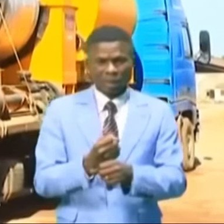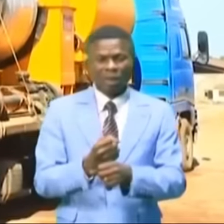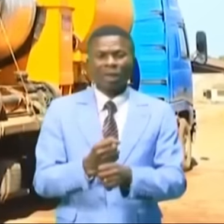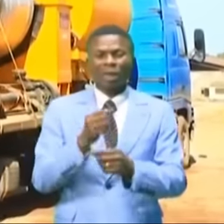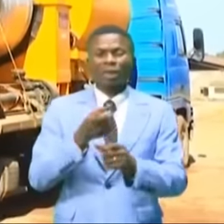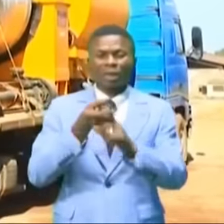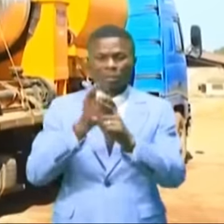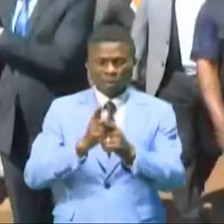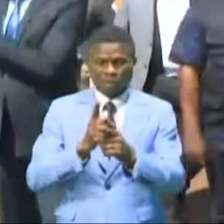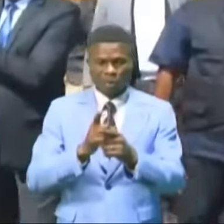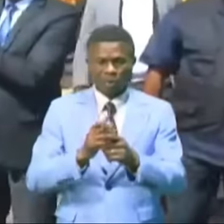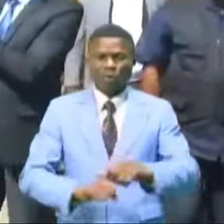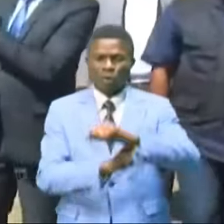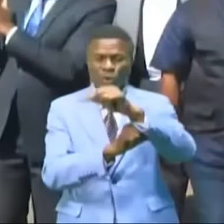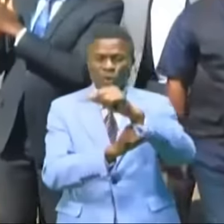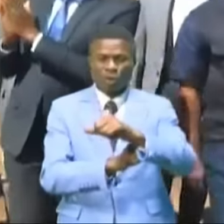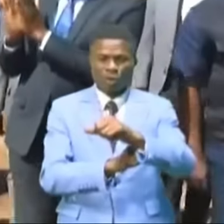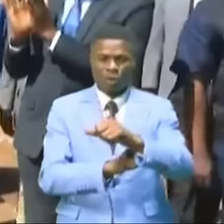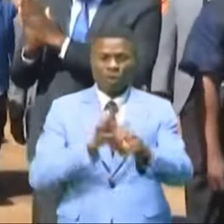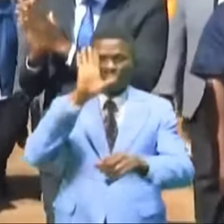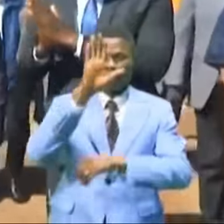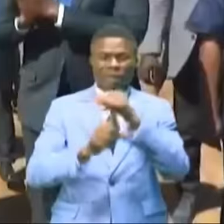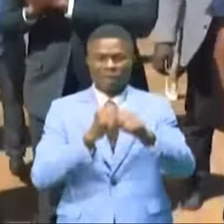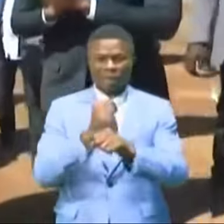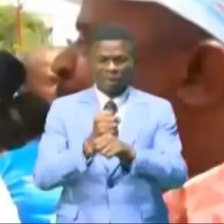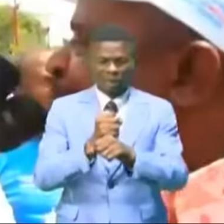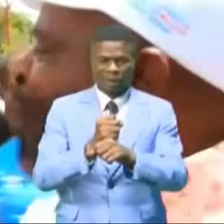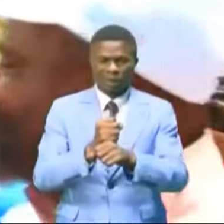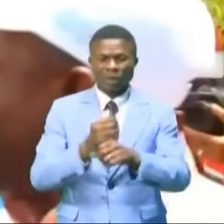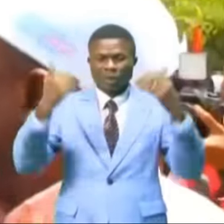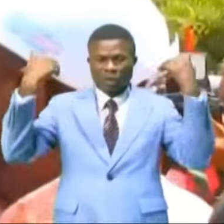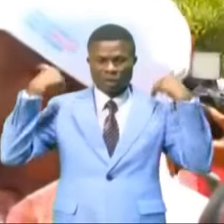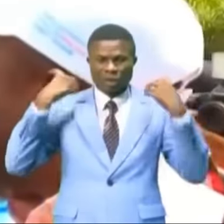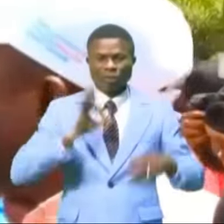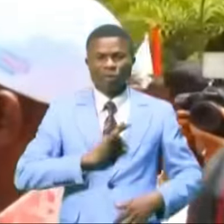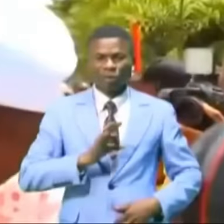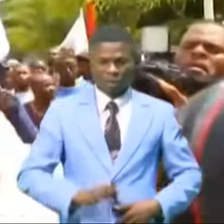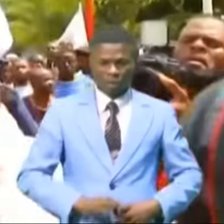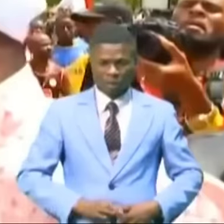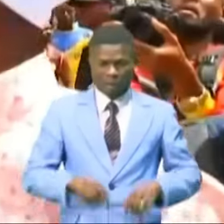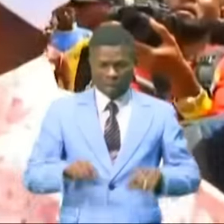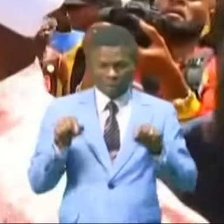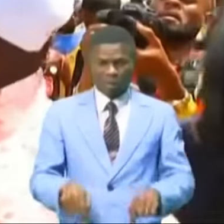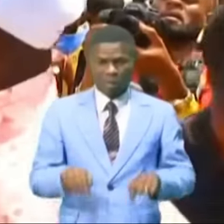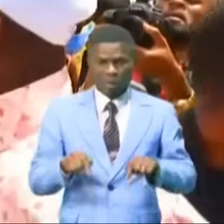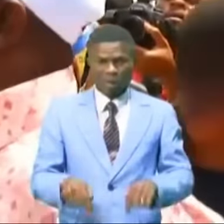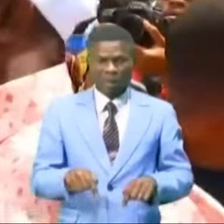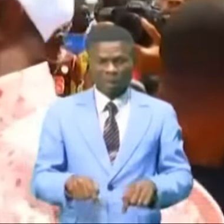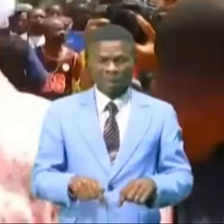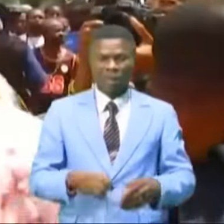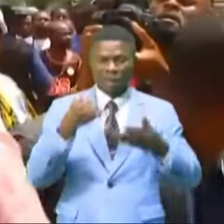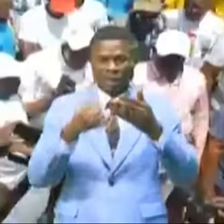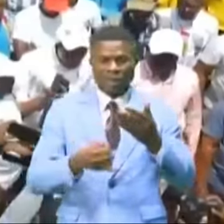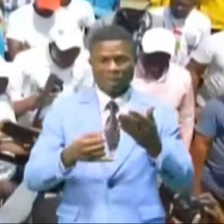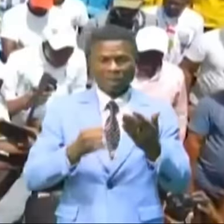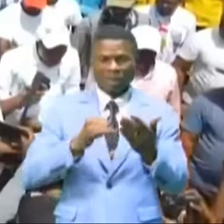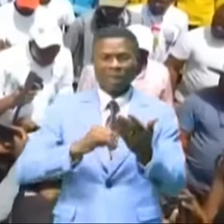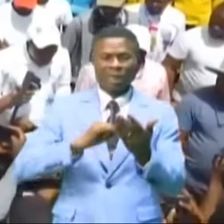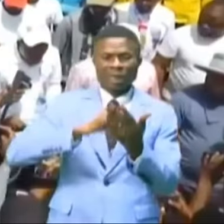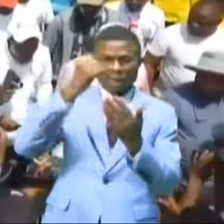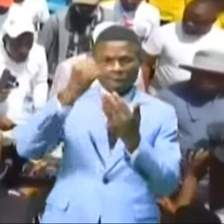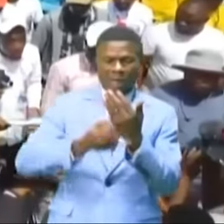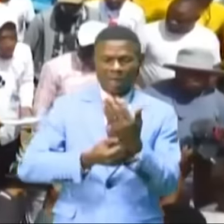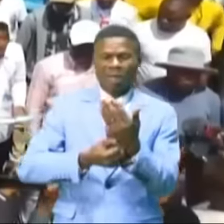lui, en appui aux 5 ans du dernier mandat du chef de l'État et actuellement aux 6 axes prioritaires de son